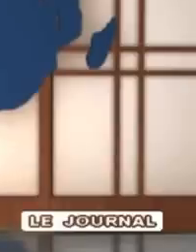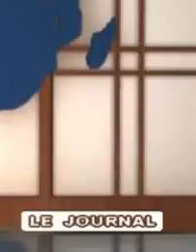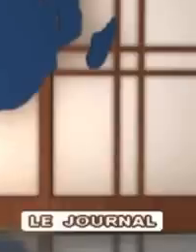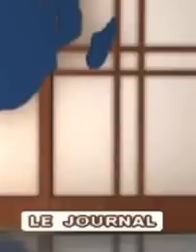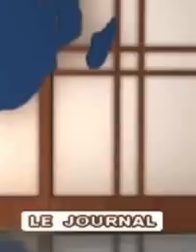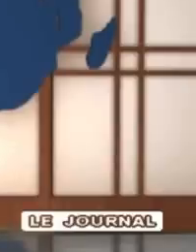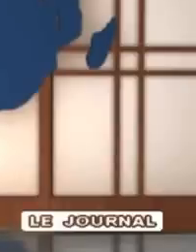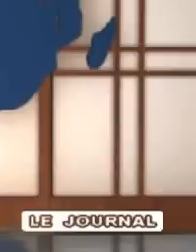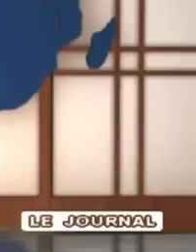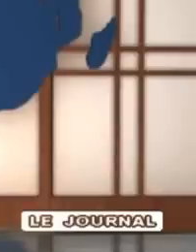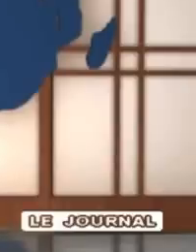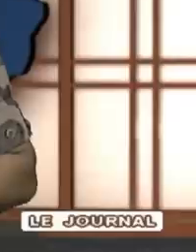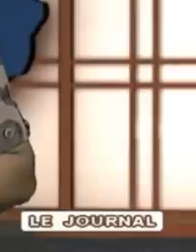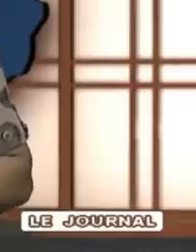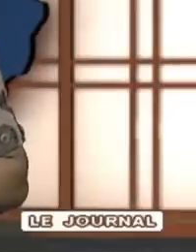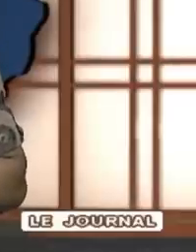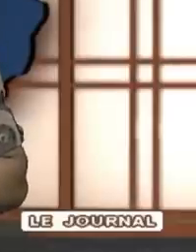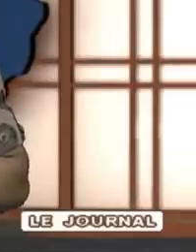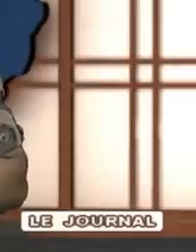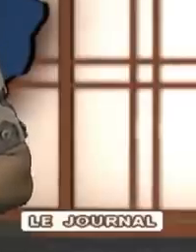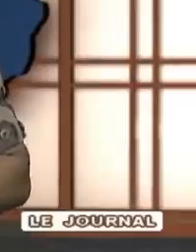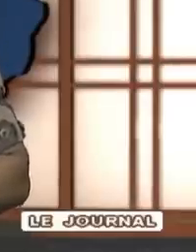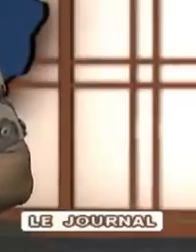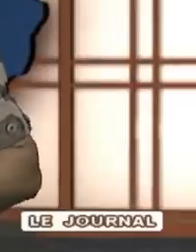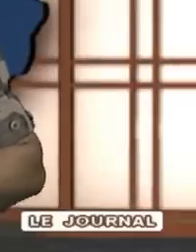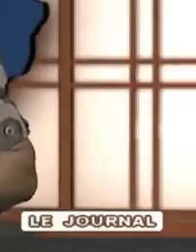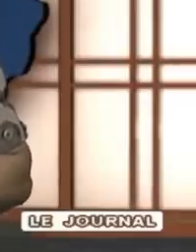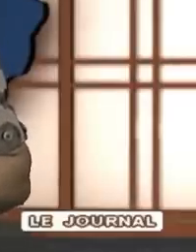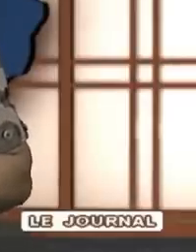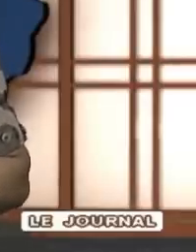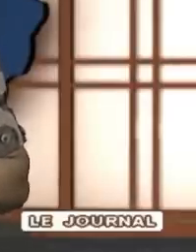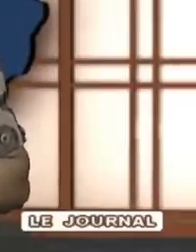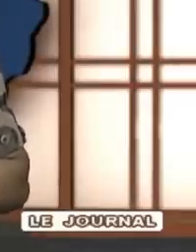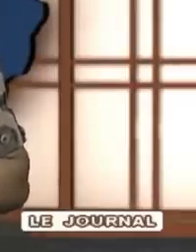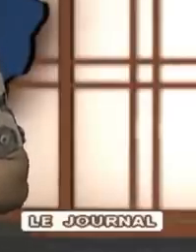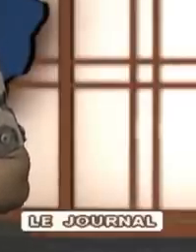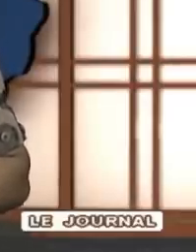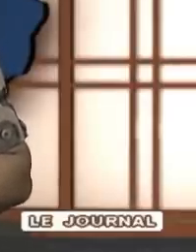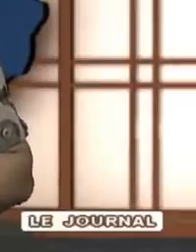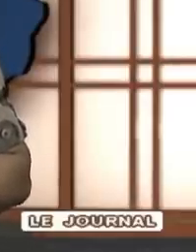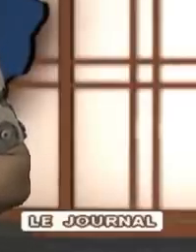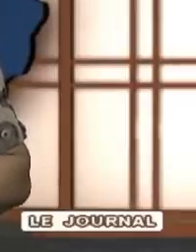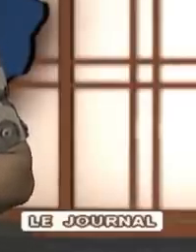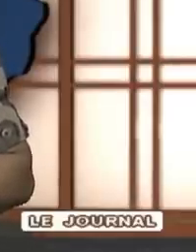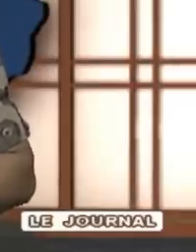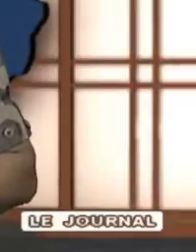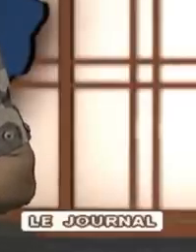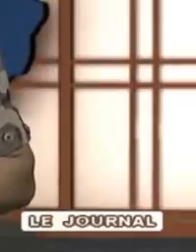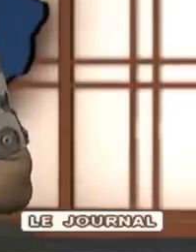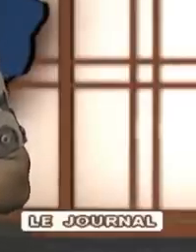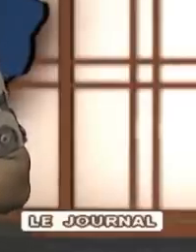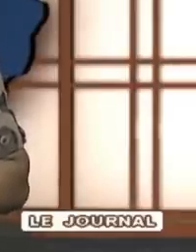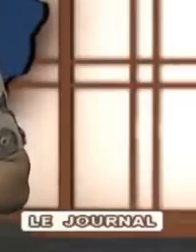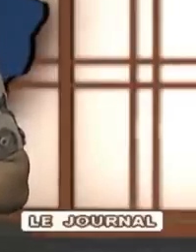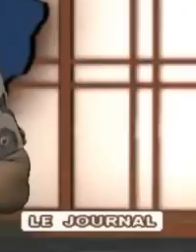forces armées de la RDC. L'état-major général des forces armées de la République démocratique du Congo porte à la connaissance de